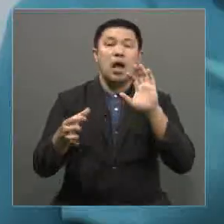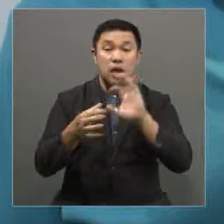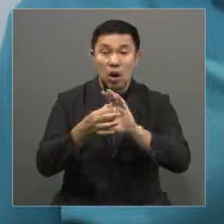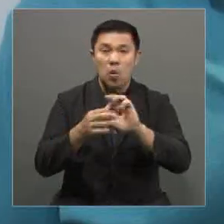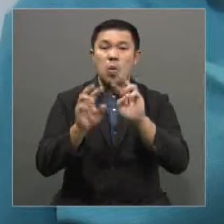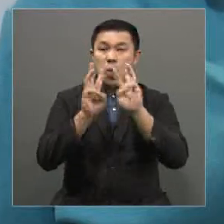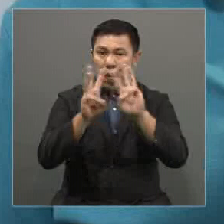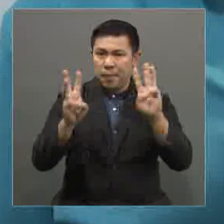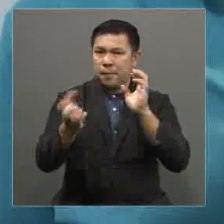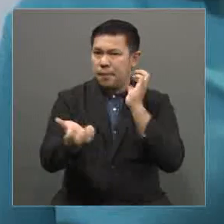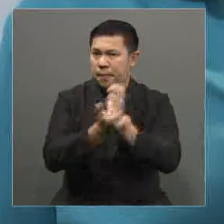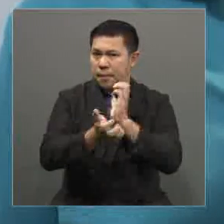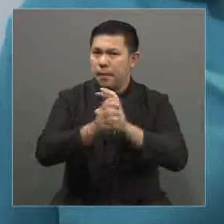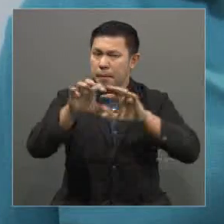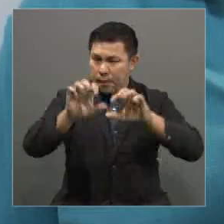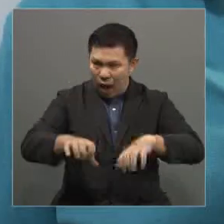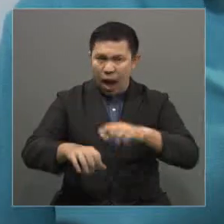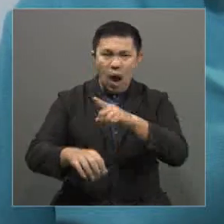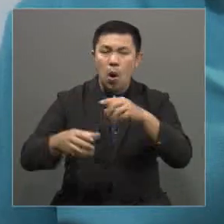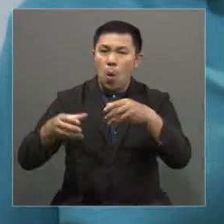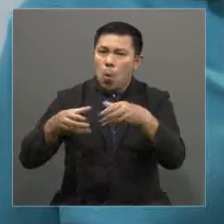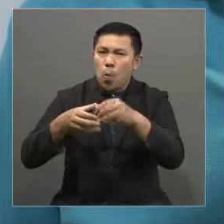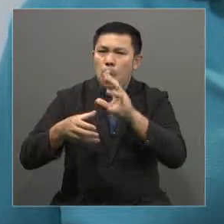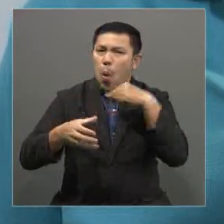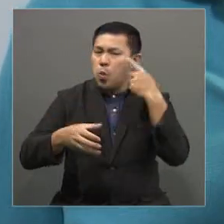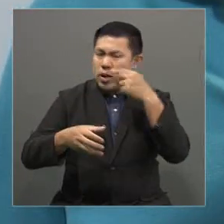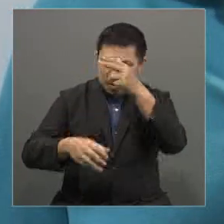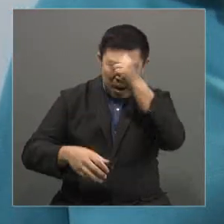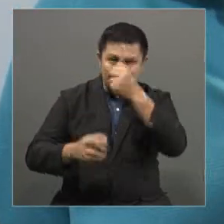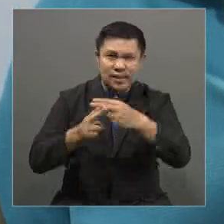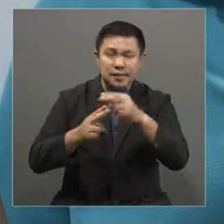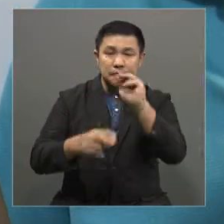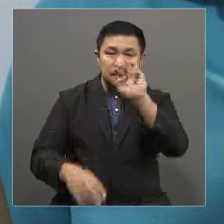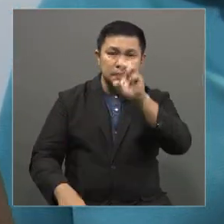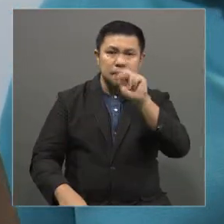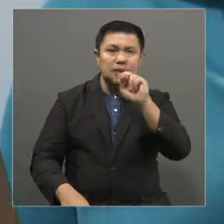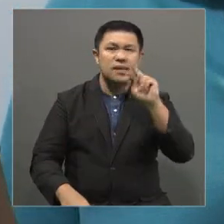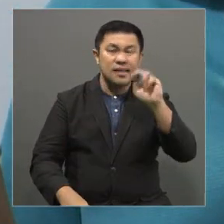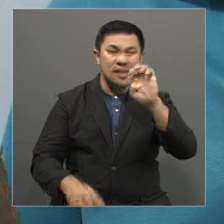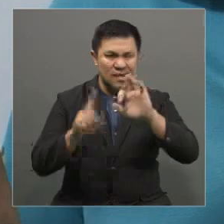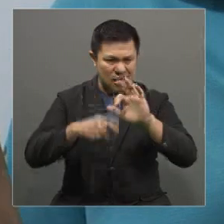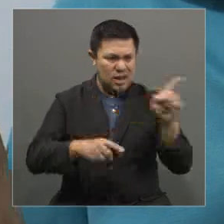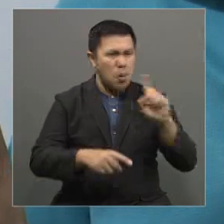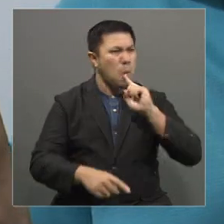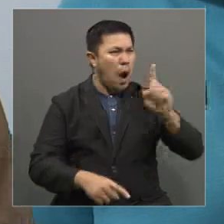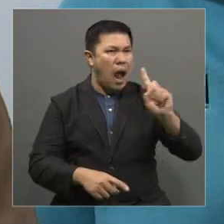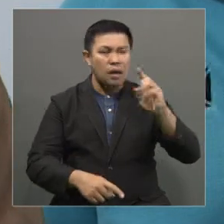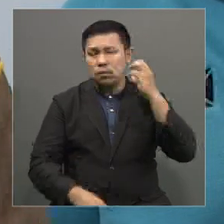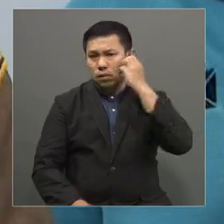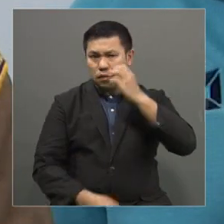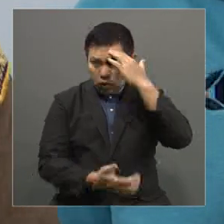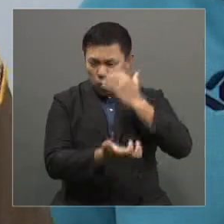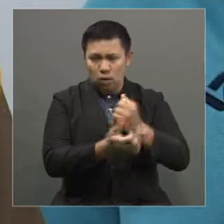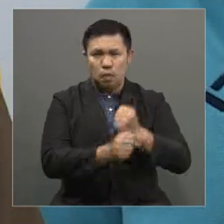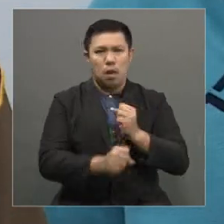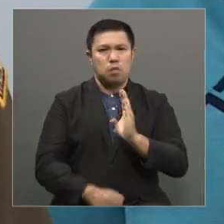เตรียมที่จะแจ้งข้อกล่าวหาพลตำรวจเอกสุรเชษฐฐานความผิดามมาตรา 157ะเว้นการปฏิบัติหน้าที่หรือว่าปฏิบัติหน้าที่โดยมิชอบนะ